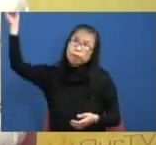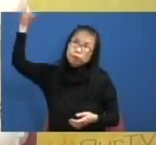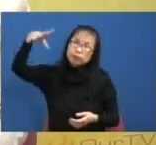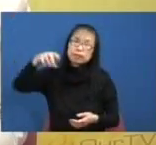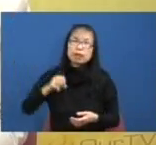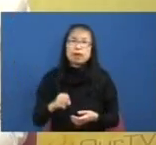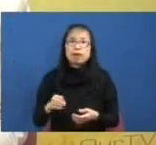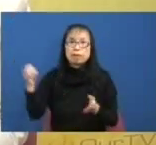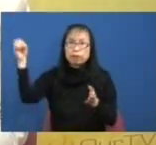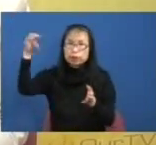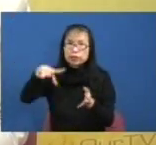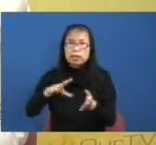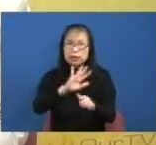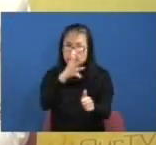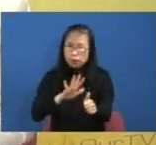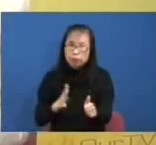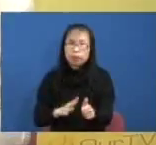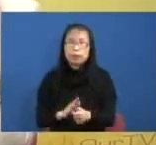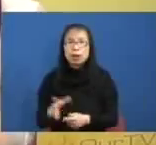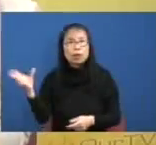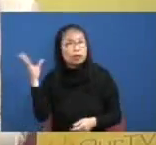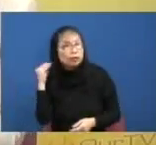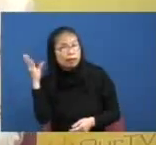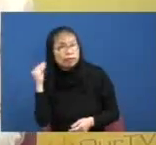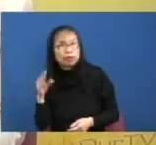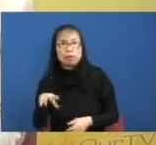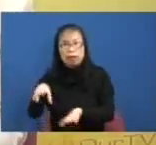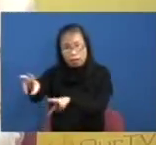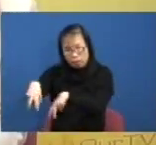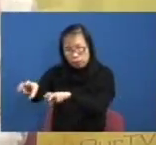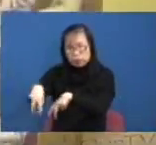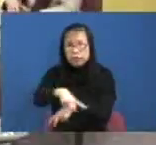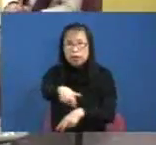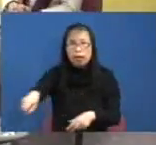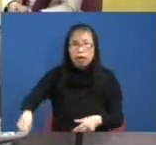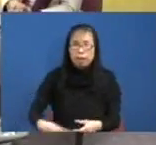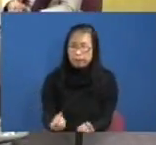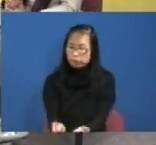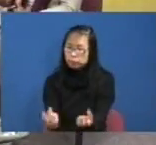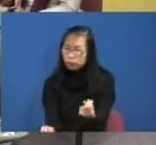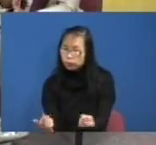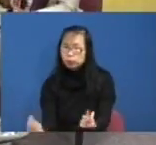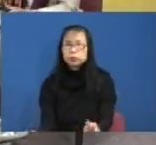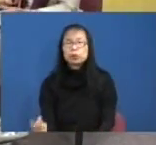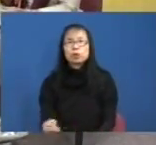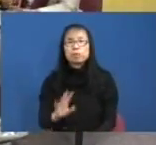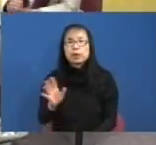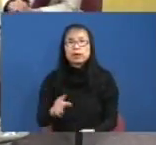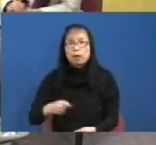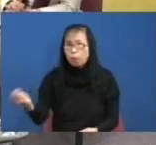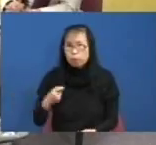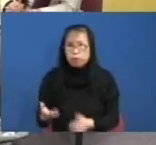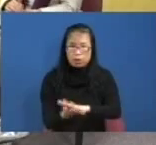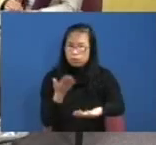漏，佢嗰個影響，譬如話，我聽到就話農地咧，即係種落耕種嗰啲，就唔係一時三刻可以復收